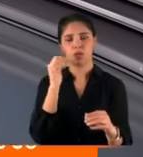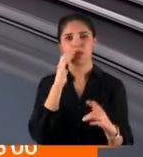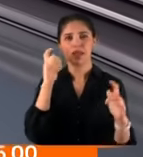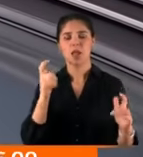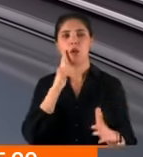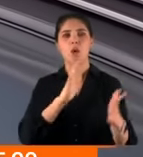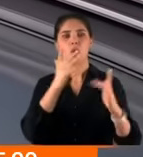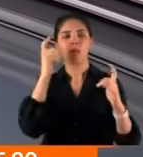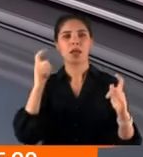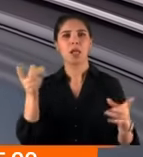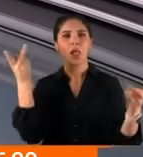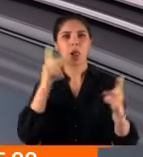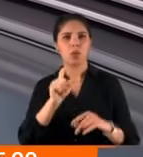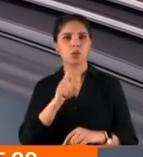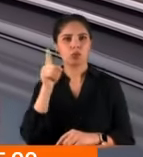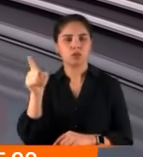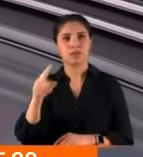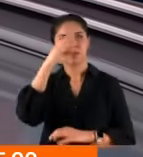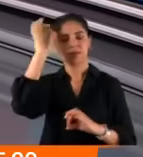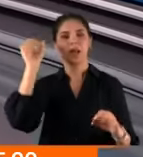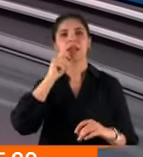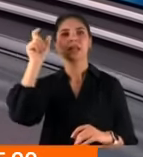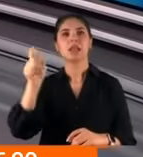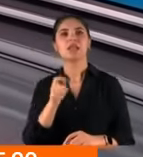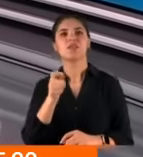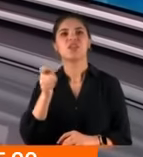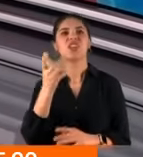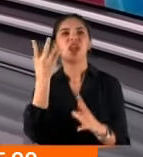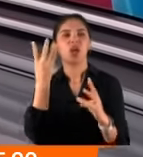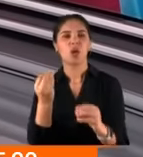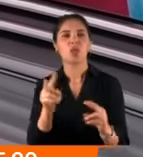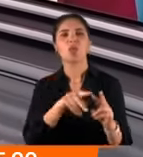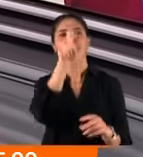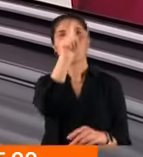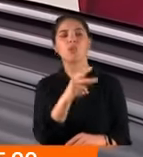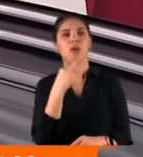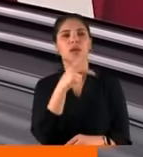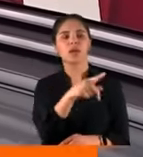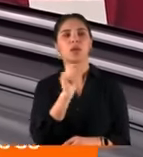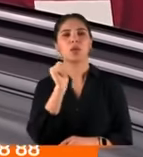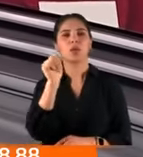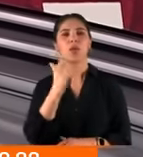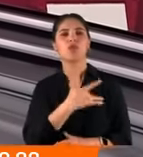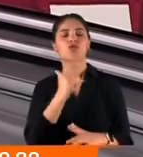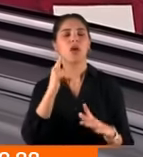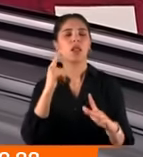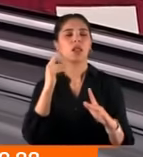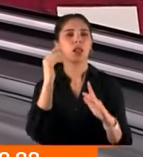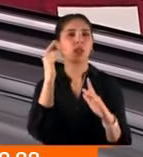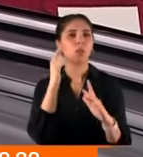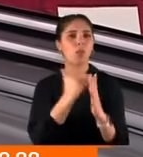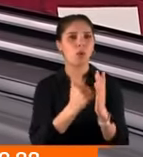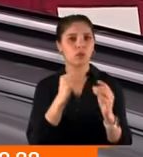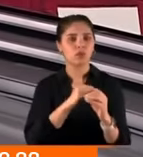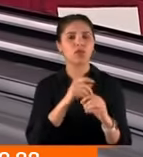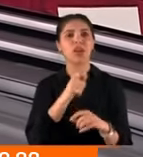Sakarya'da ormanlık alanda cansız bedeni bulundu. Tarihsatan bir cinayete kurban gitmişti. Müge Anlı günlerce canlı yayında failin izini sürdü.